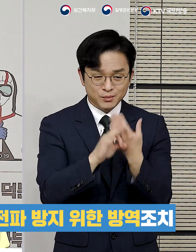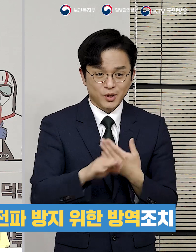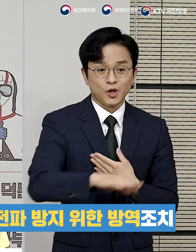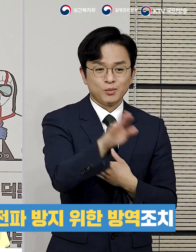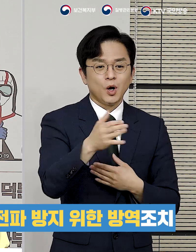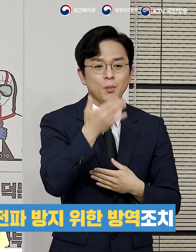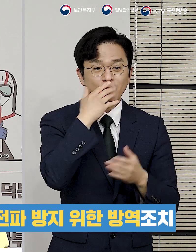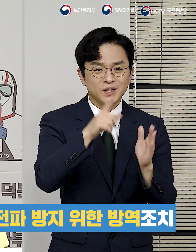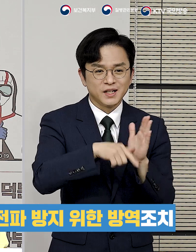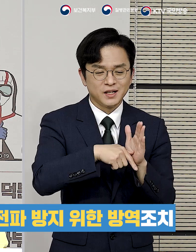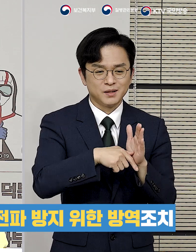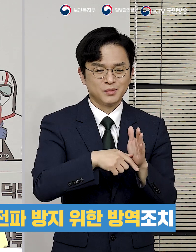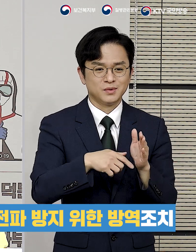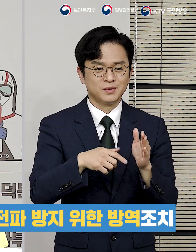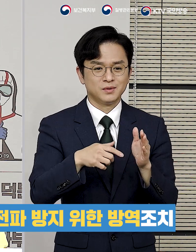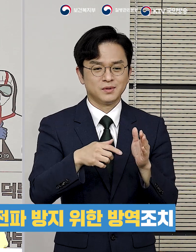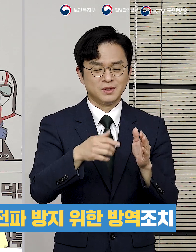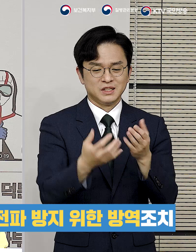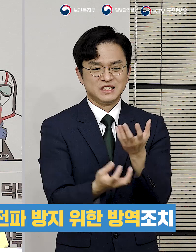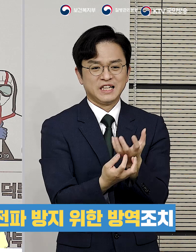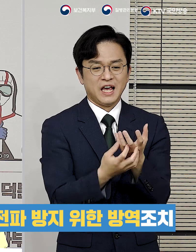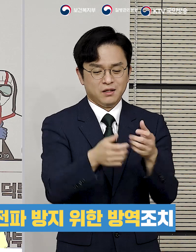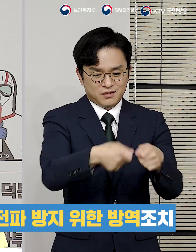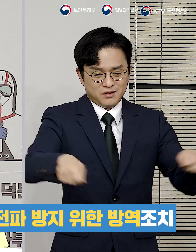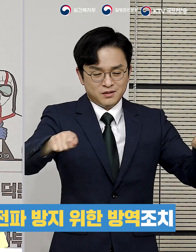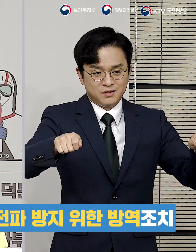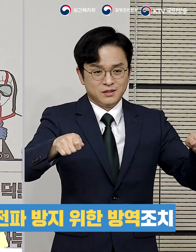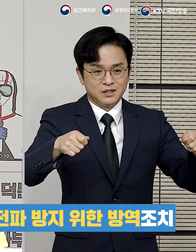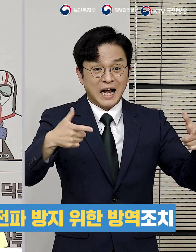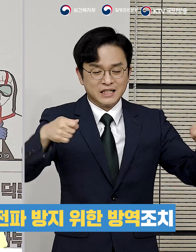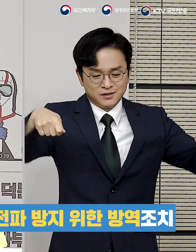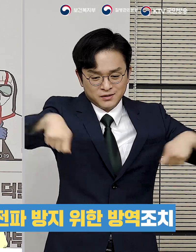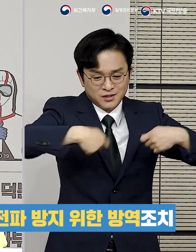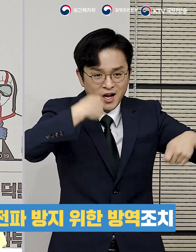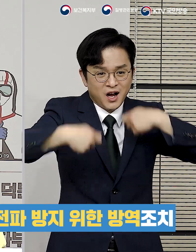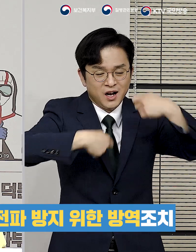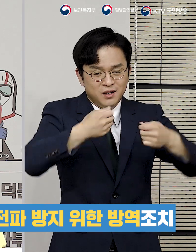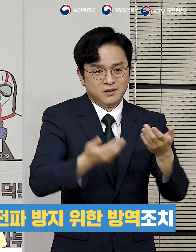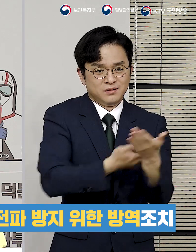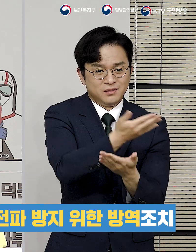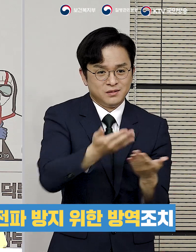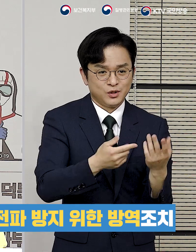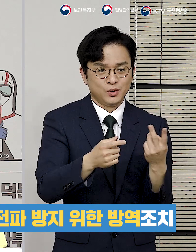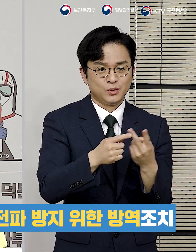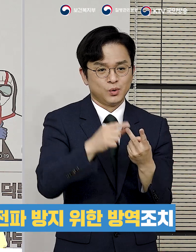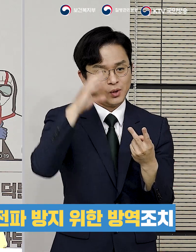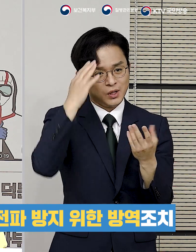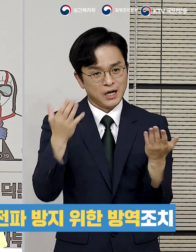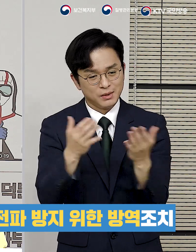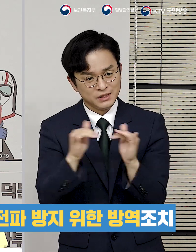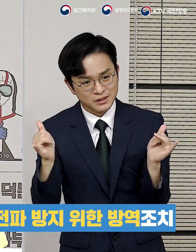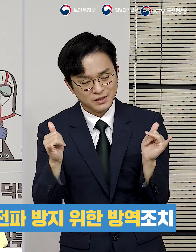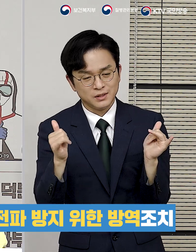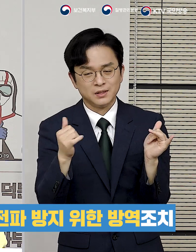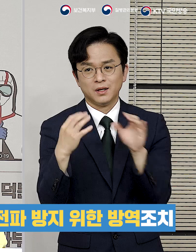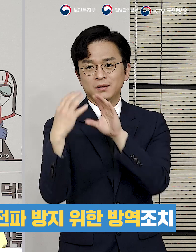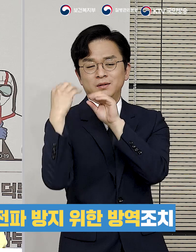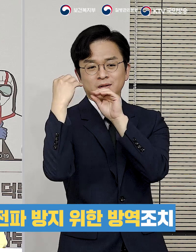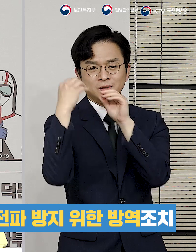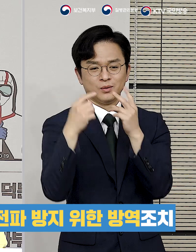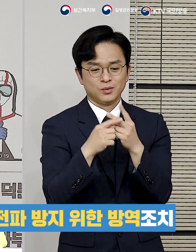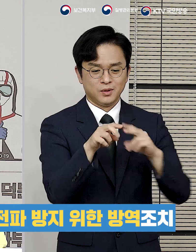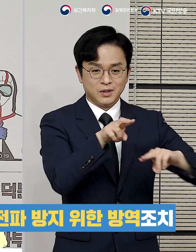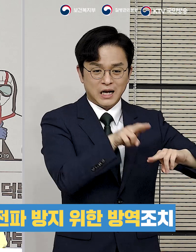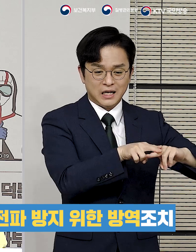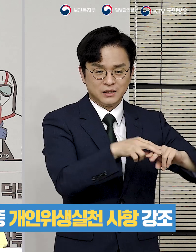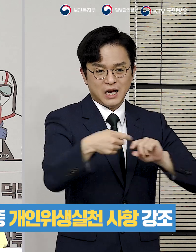합니다. 그간 우리가 식사할 때 찌개와 반찬 공유, 공용 수저통과 양념통 사용,